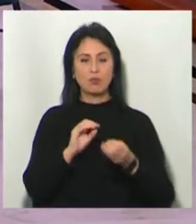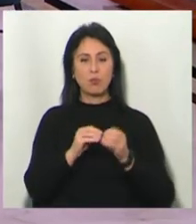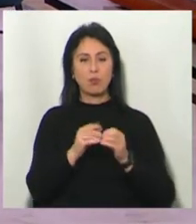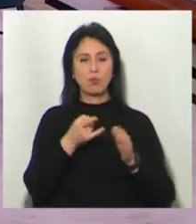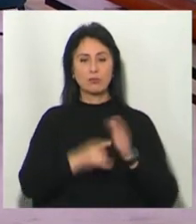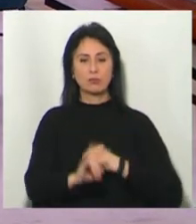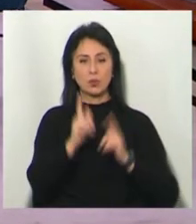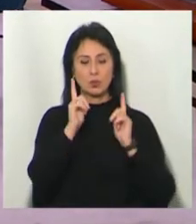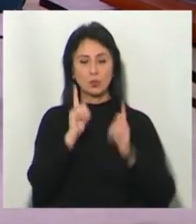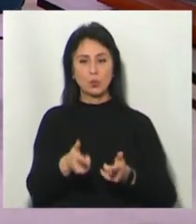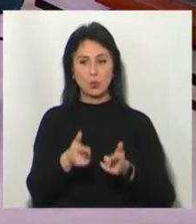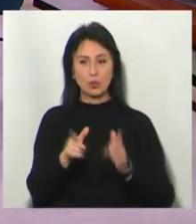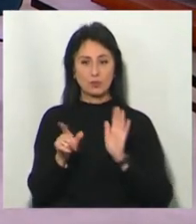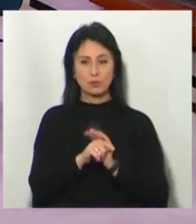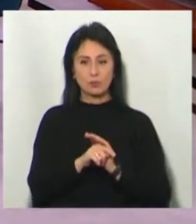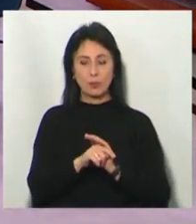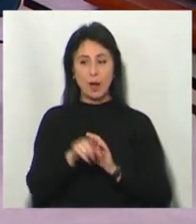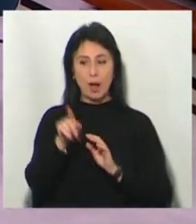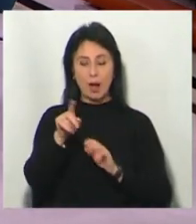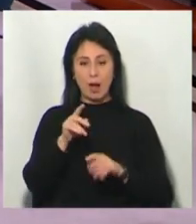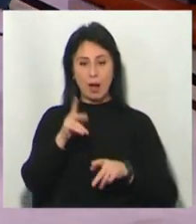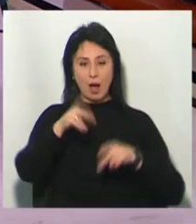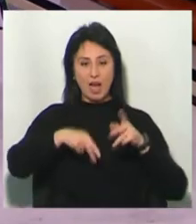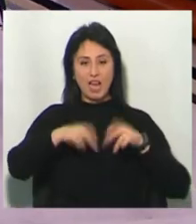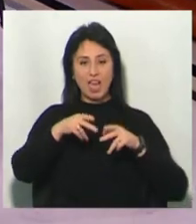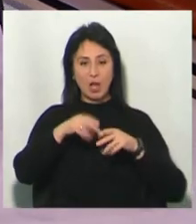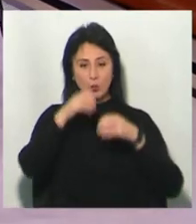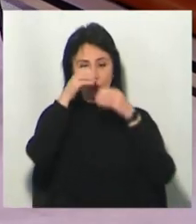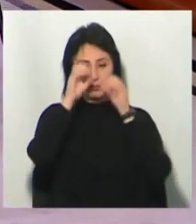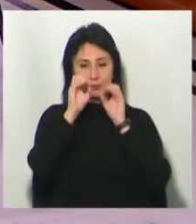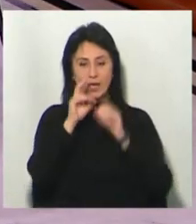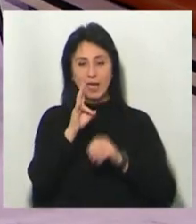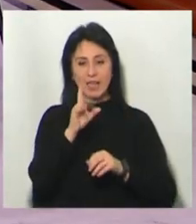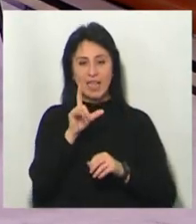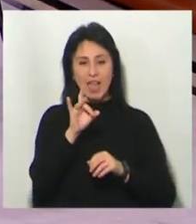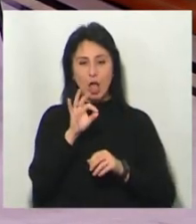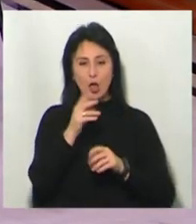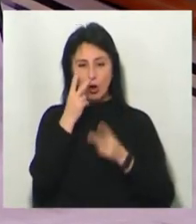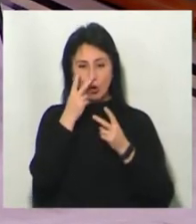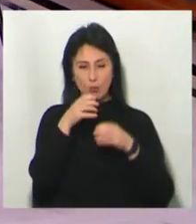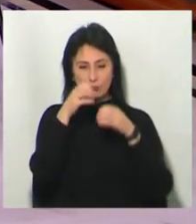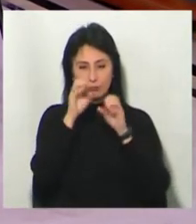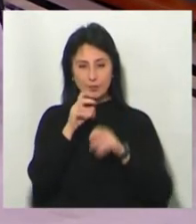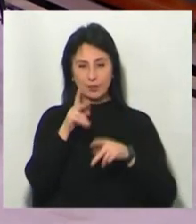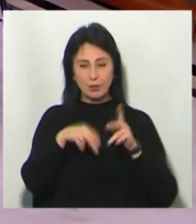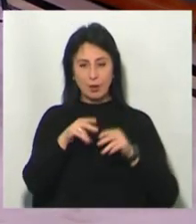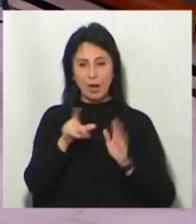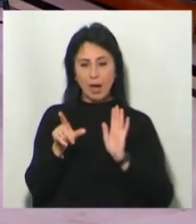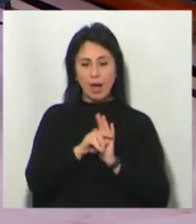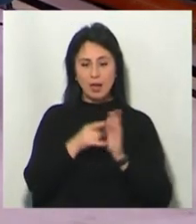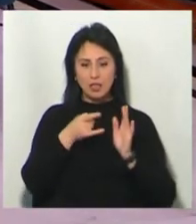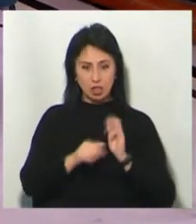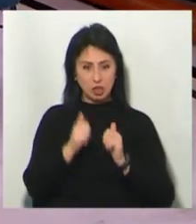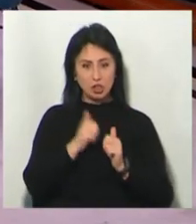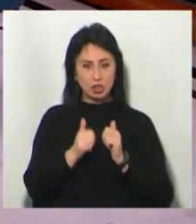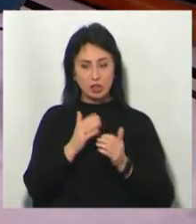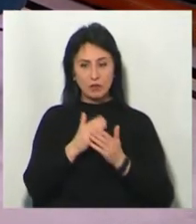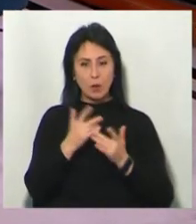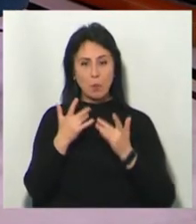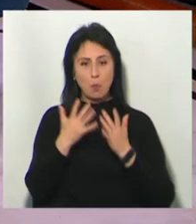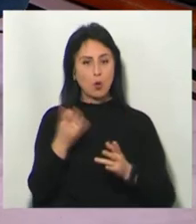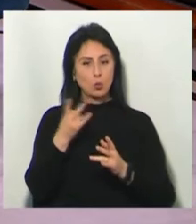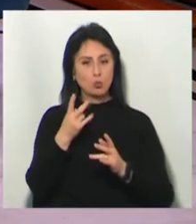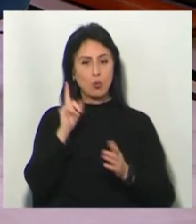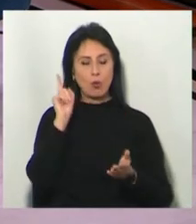პრობლემების შეფასება, როდესაც საუბრობთ ნეიროქირურგიულ პრაქტიკაში, რამდენად ხშირია თანდაყოლილი პრობლემები, რომელიც